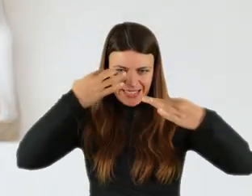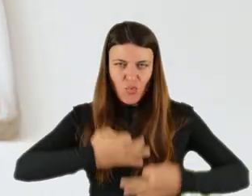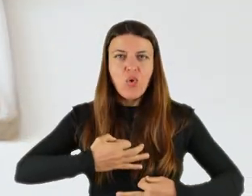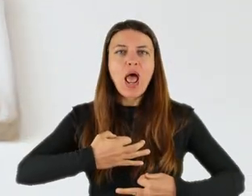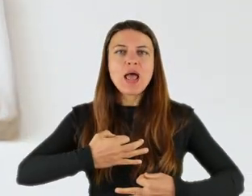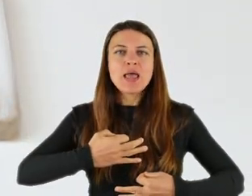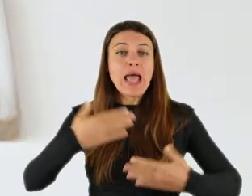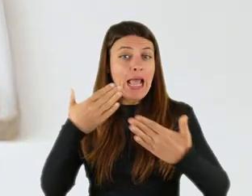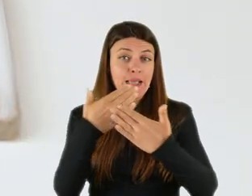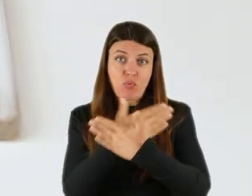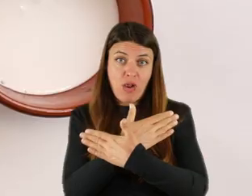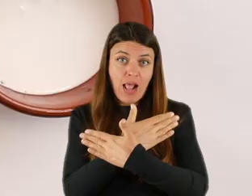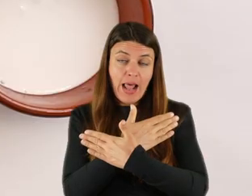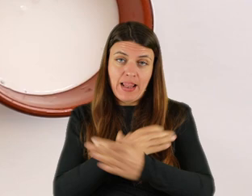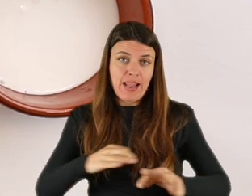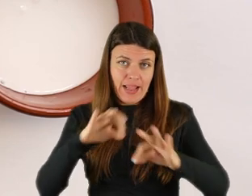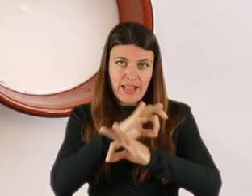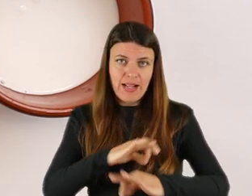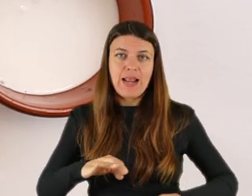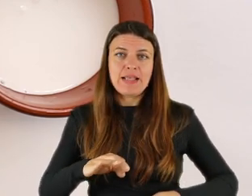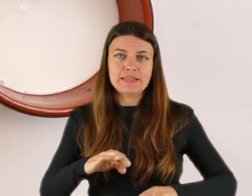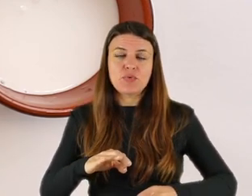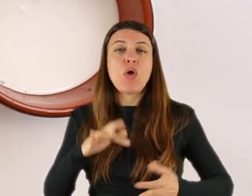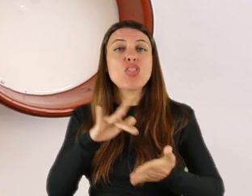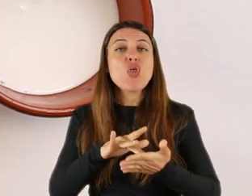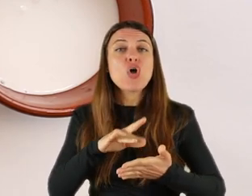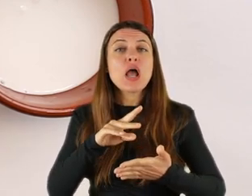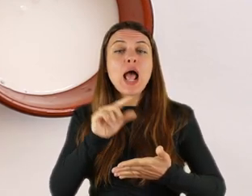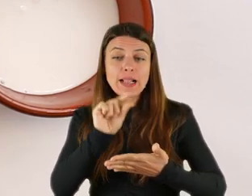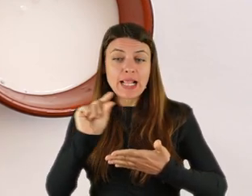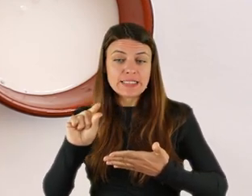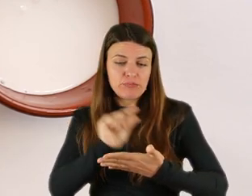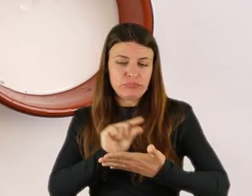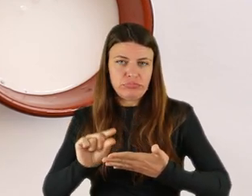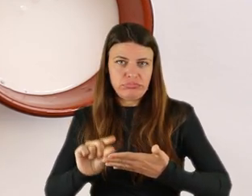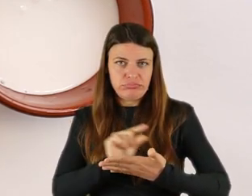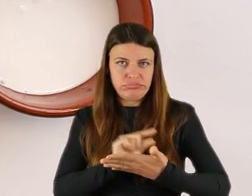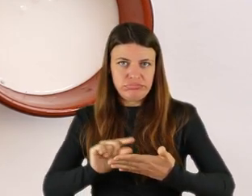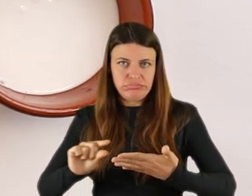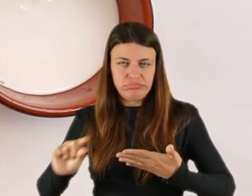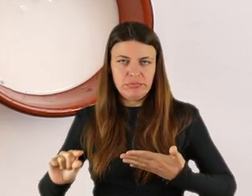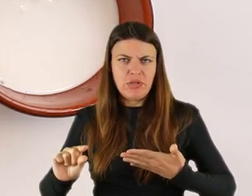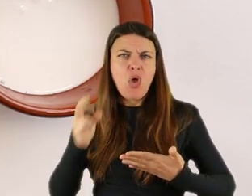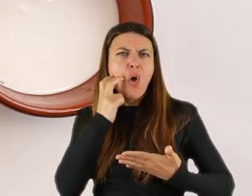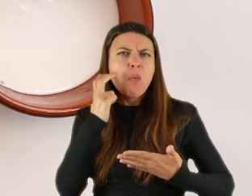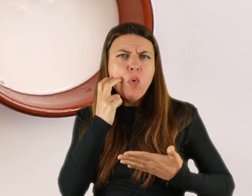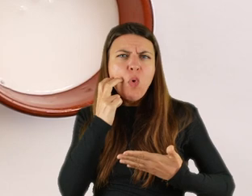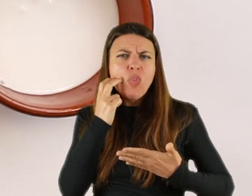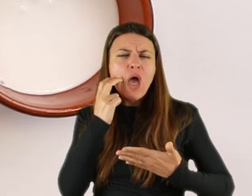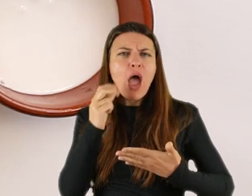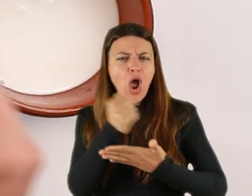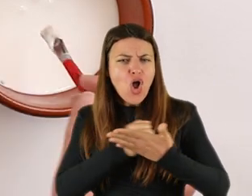que no ens equivoquem a l'hora de col·locar totes les tesseles. No tingueu por en posar força cola perquè